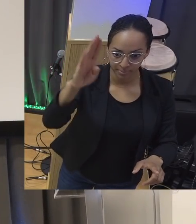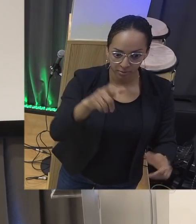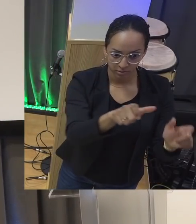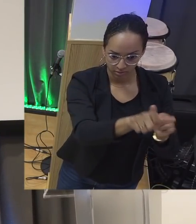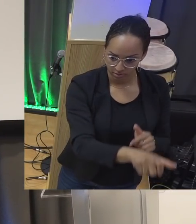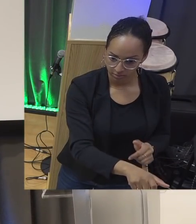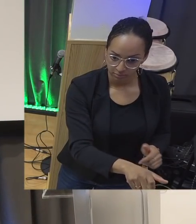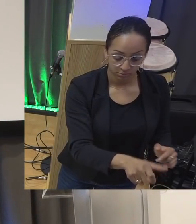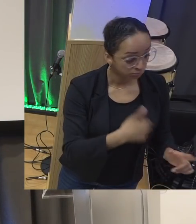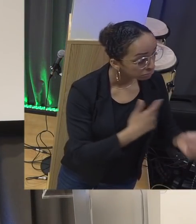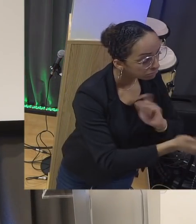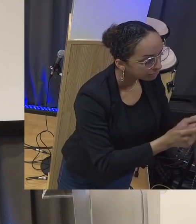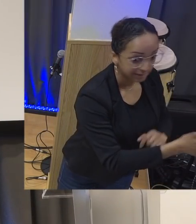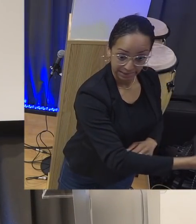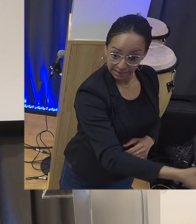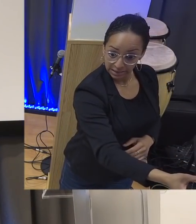Donc il m'a téléphoné le lundi matin.